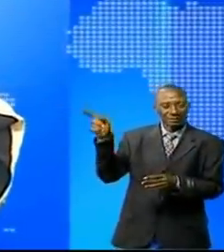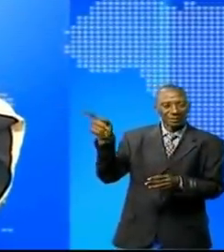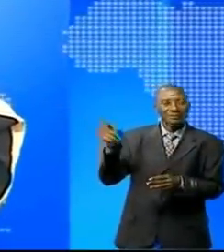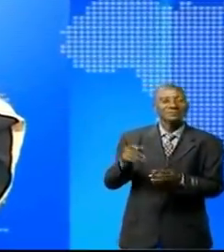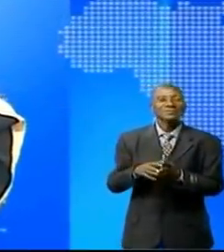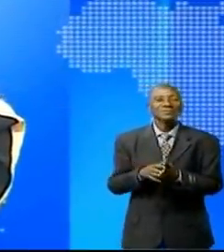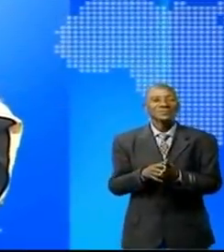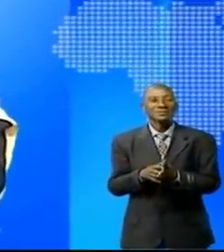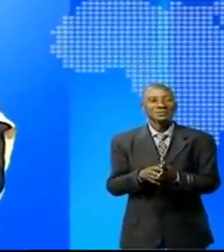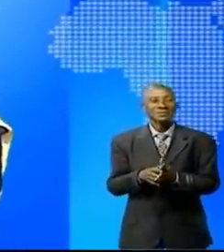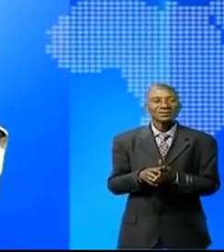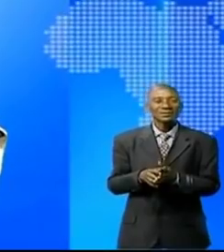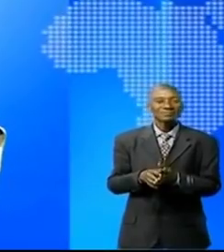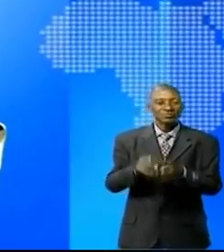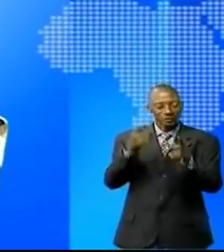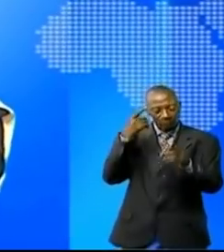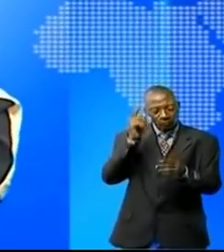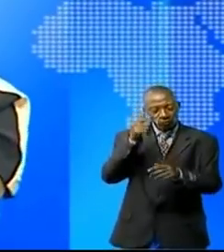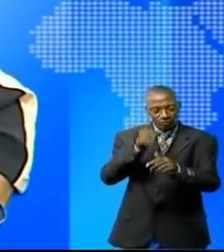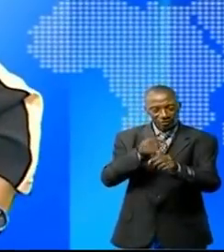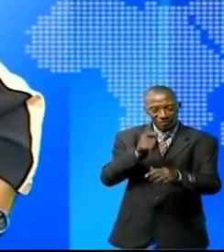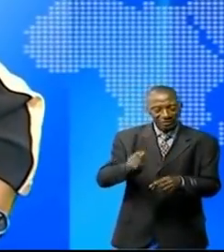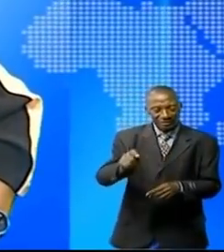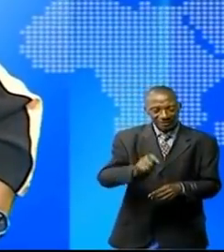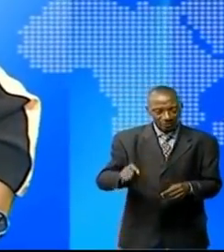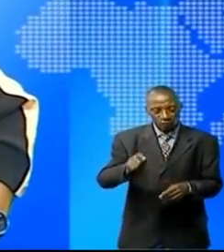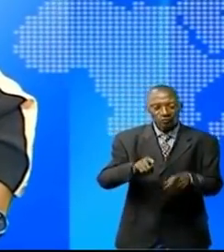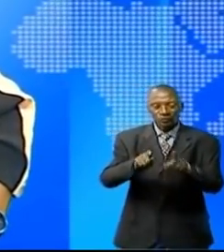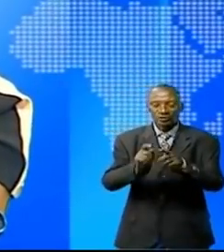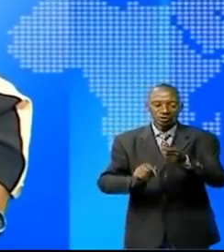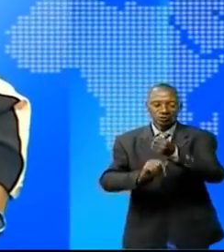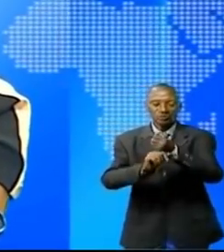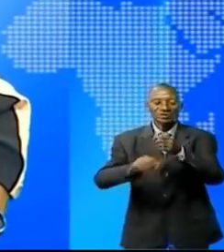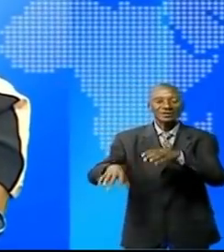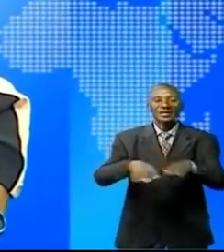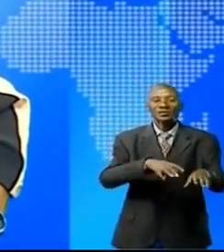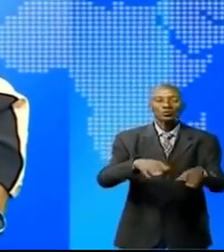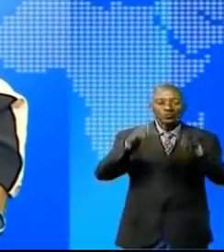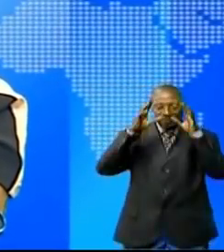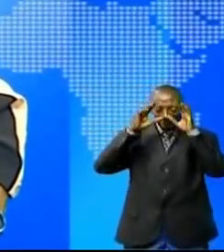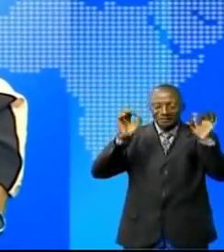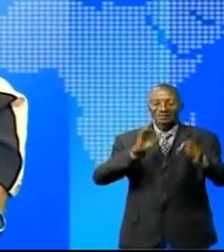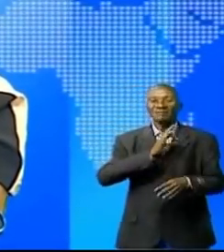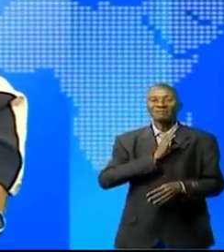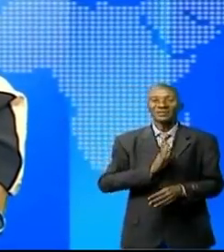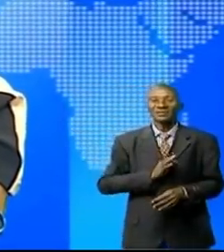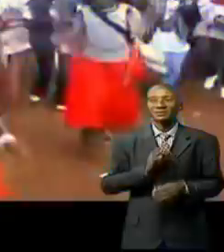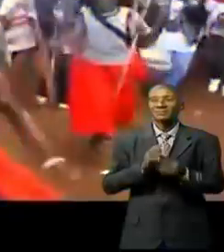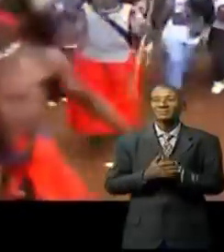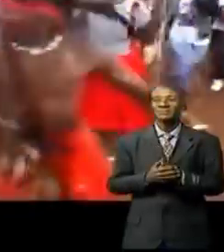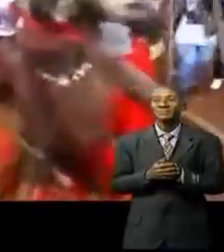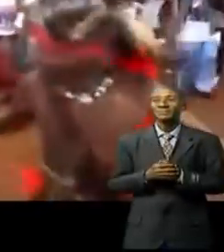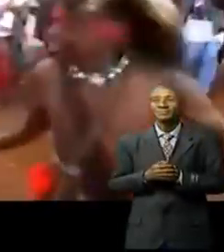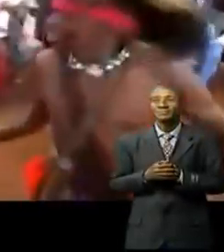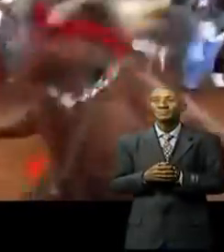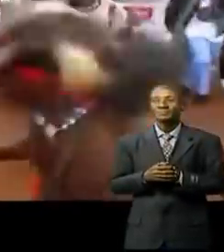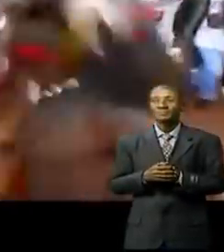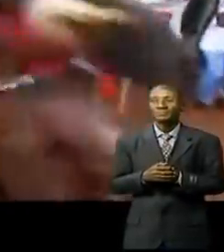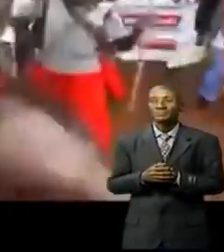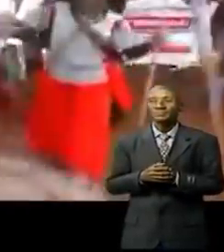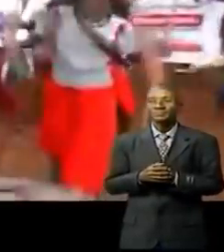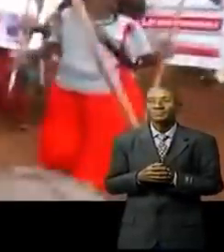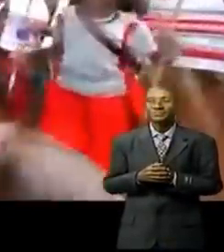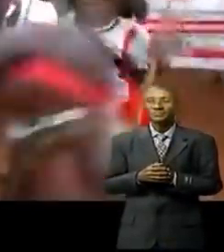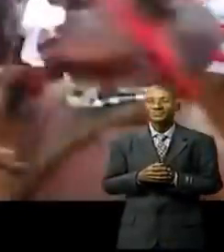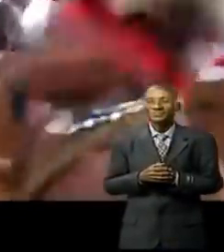145 territoires et le soutien aux actions du chef de l'État. Suivez notre envoyé spécial, Rikin Zuziloya. De soutien et d'accompagnement